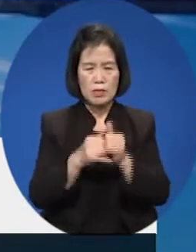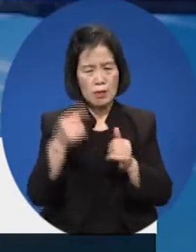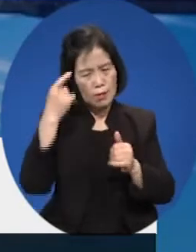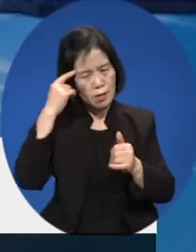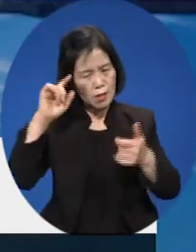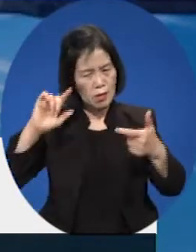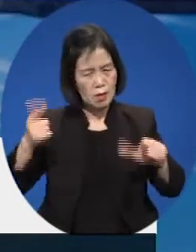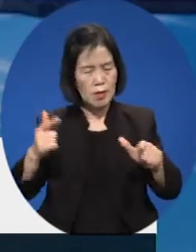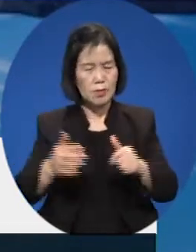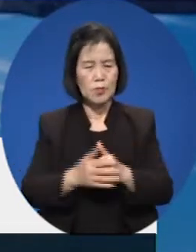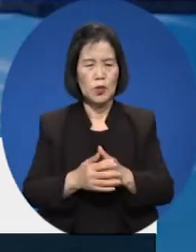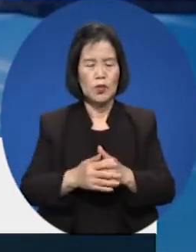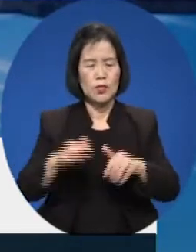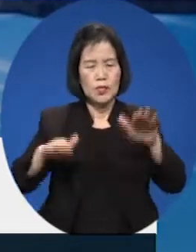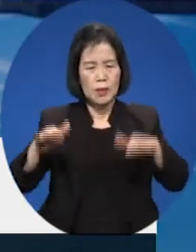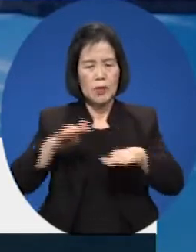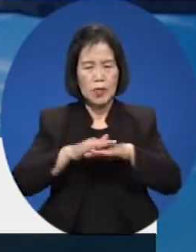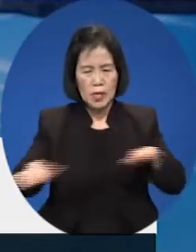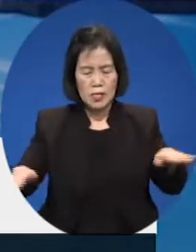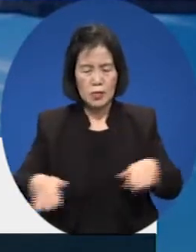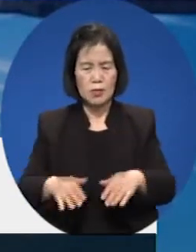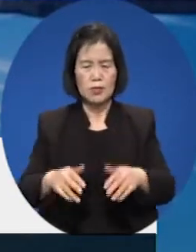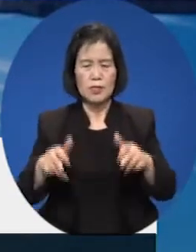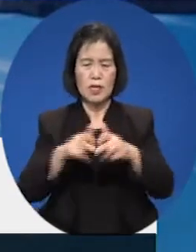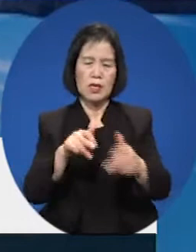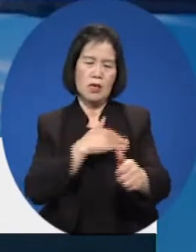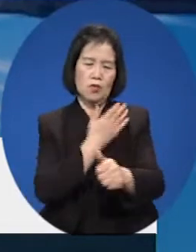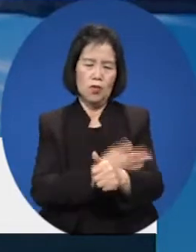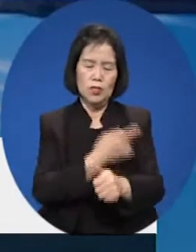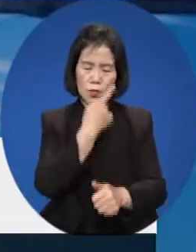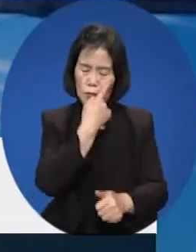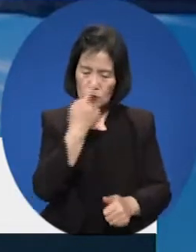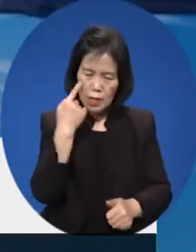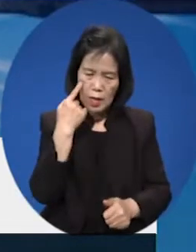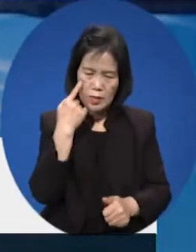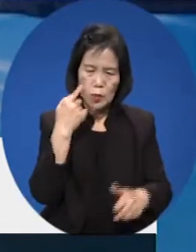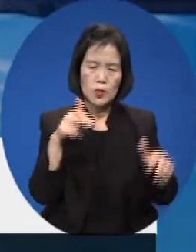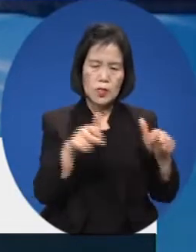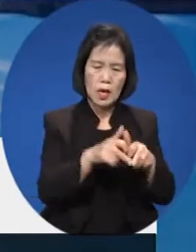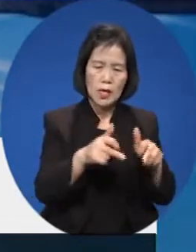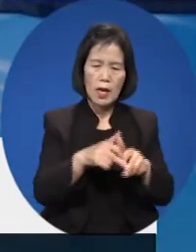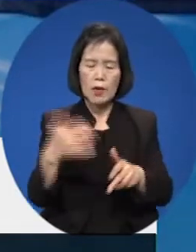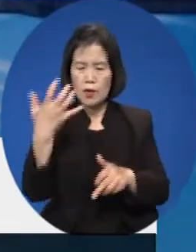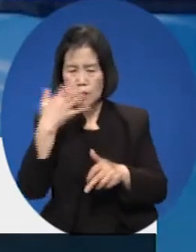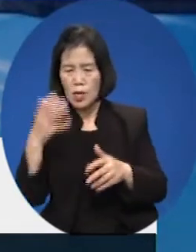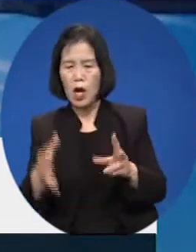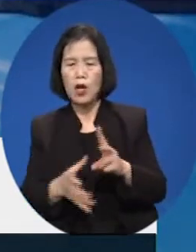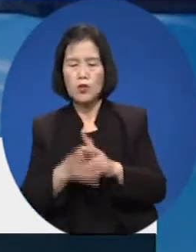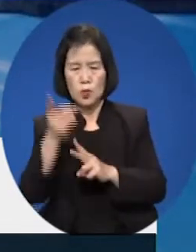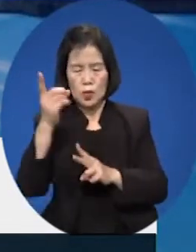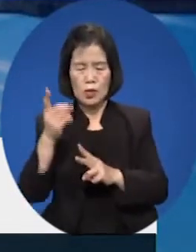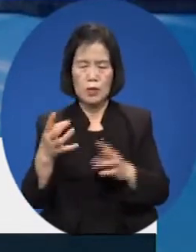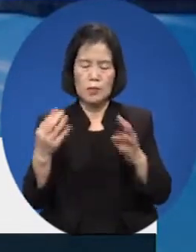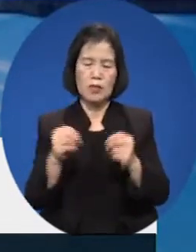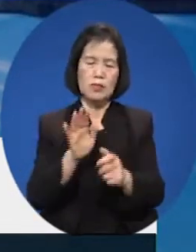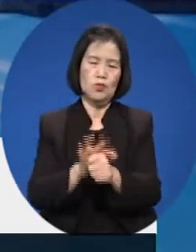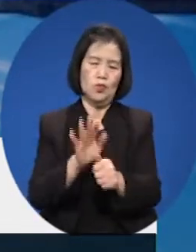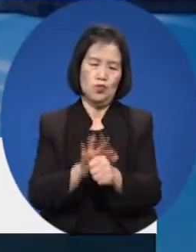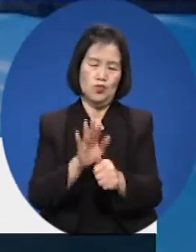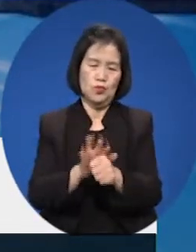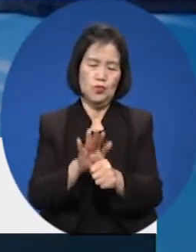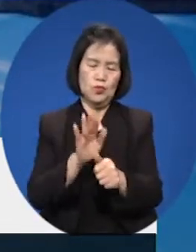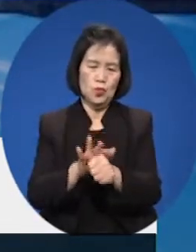편견과 차별 해소, 장애인 권리 보장, 그리고 장애와 비장애의 사회 통합에 많은 도움이 될